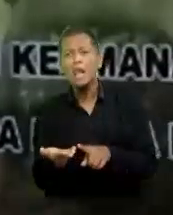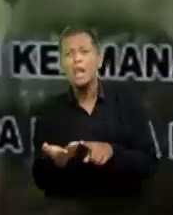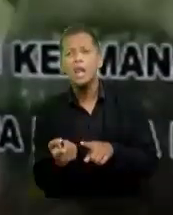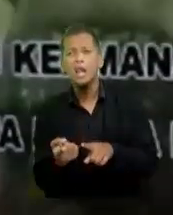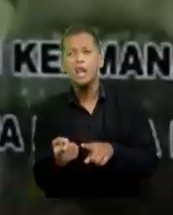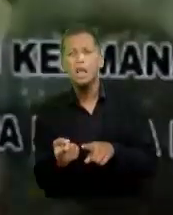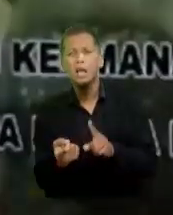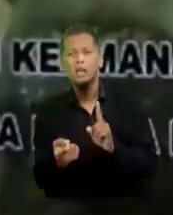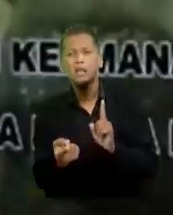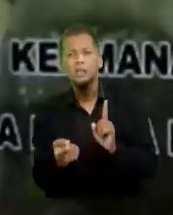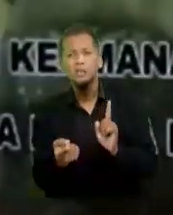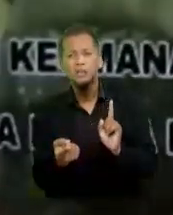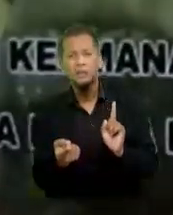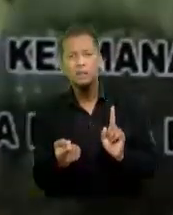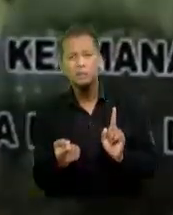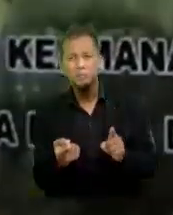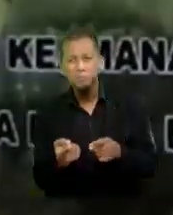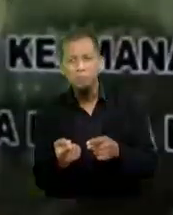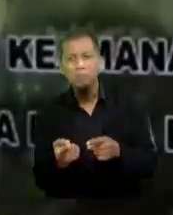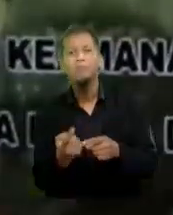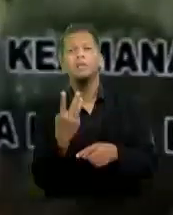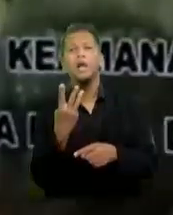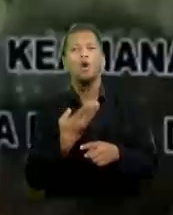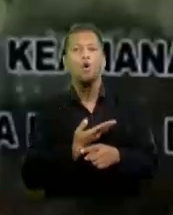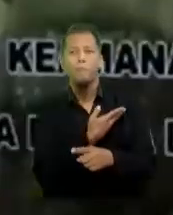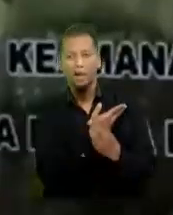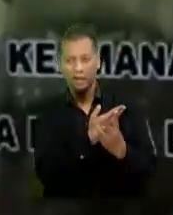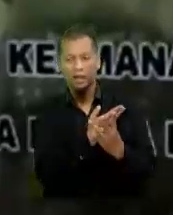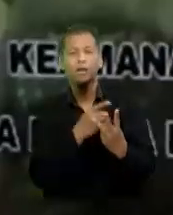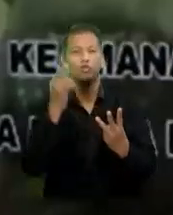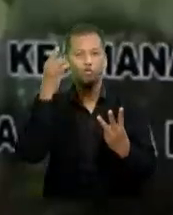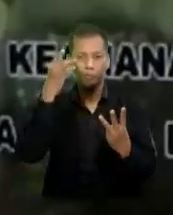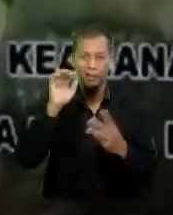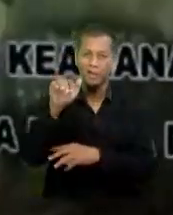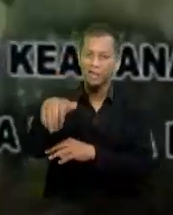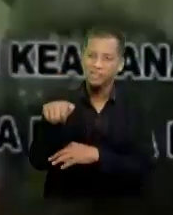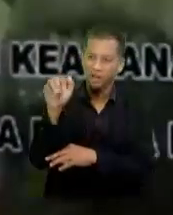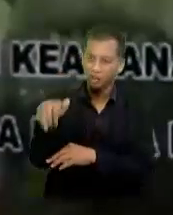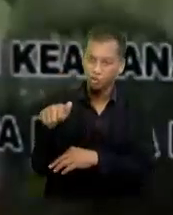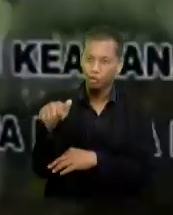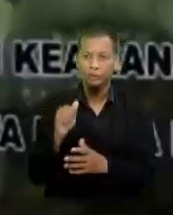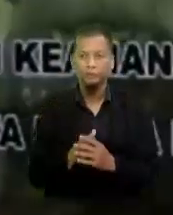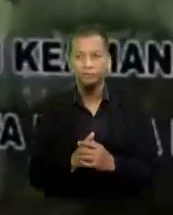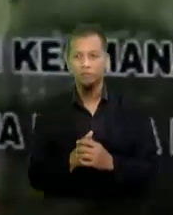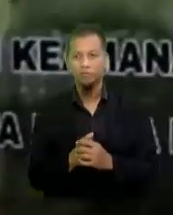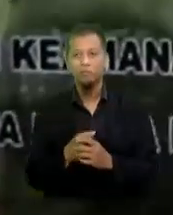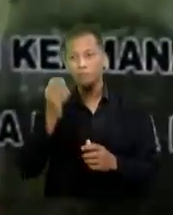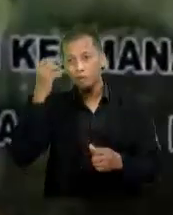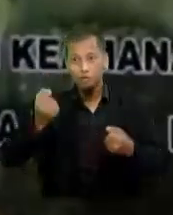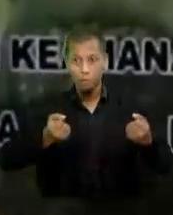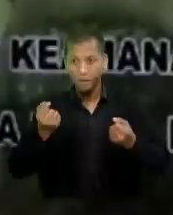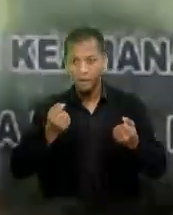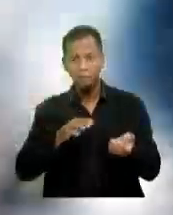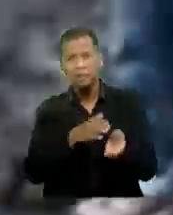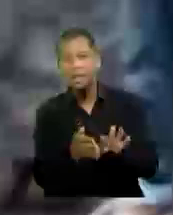tiga korban diantaranya dari supir operator, kernet operator, dan supir dump truck. Yang meninggal dunia adalah